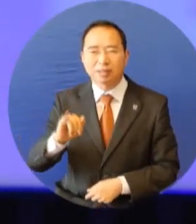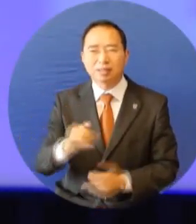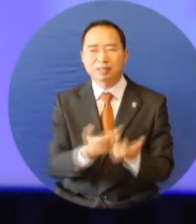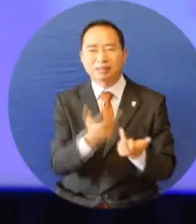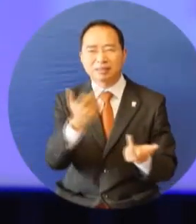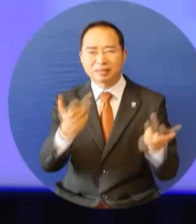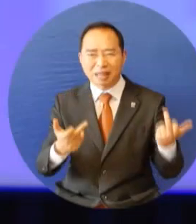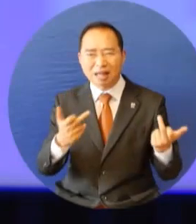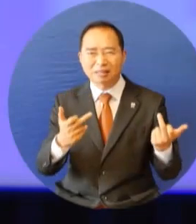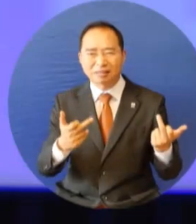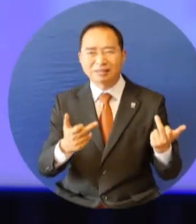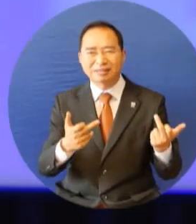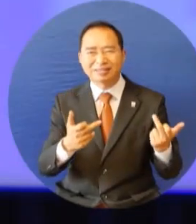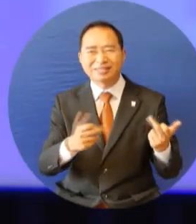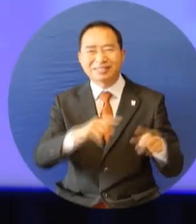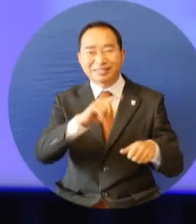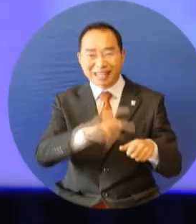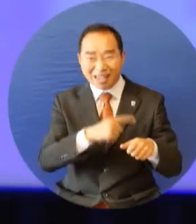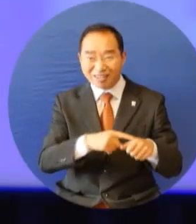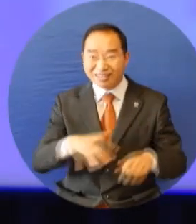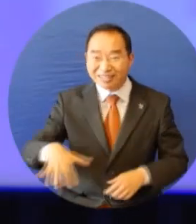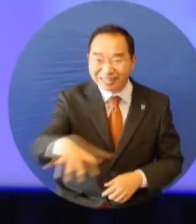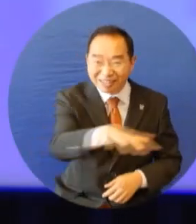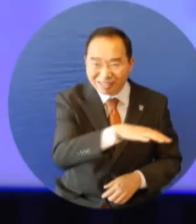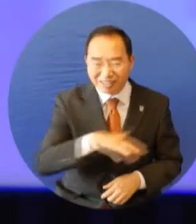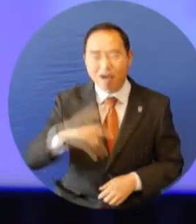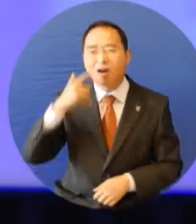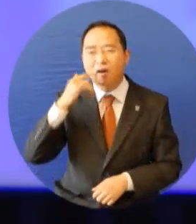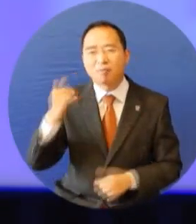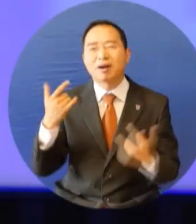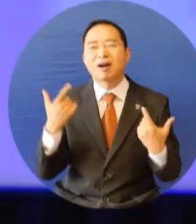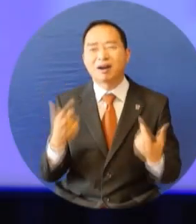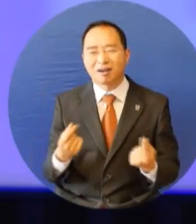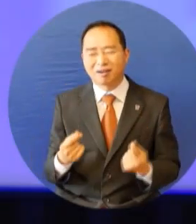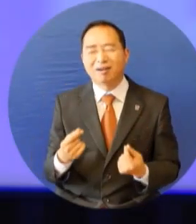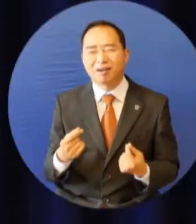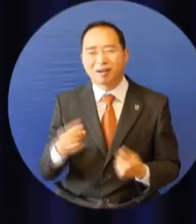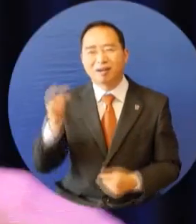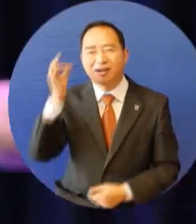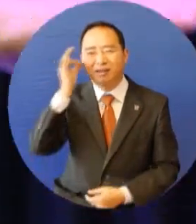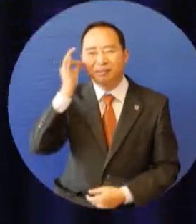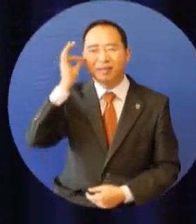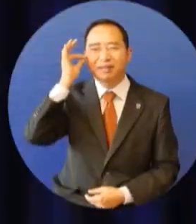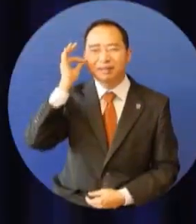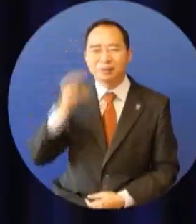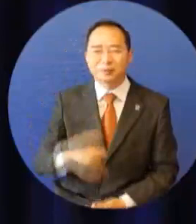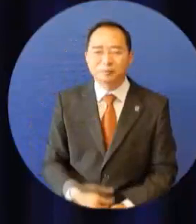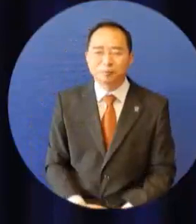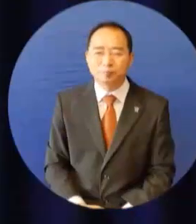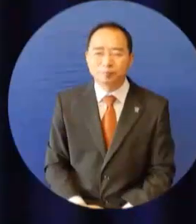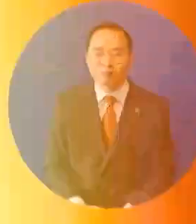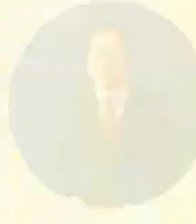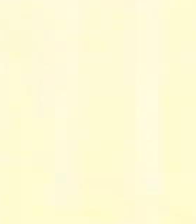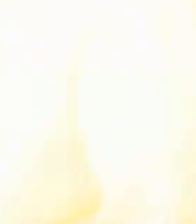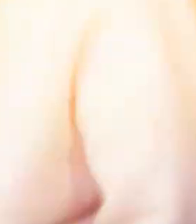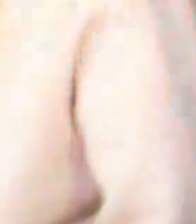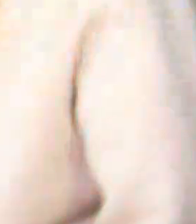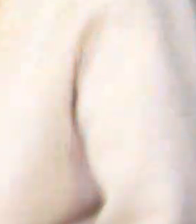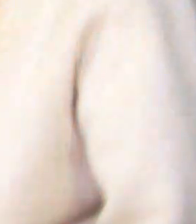이제 알았어요. 어머니는, 나에게 있어서 어머니는 자연 전체였다.